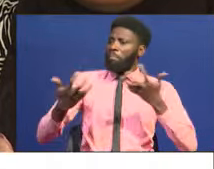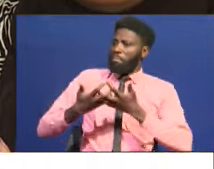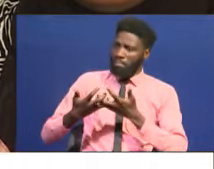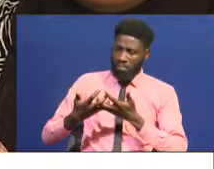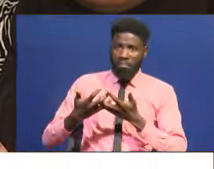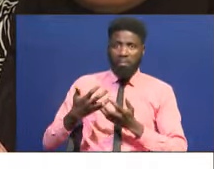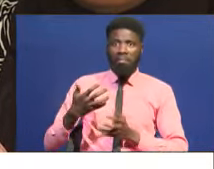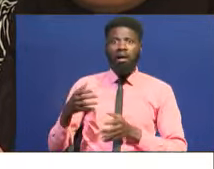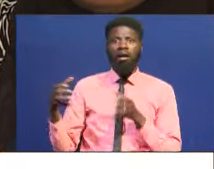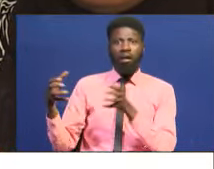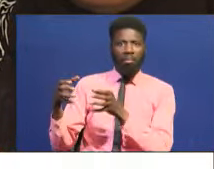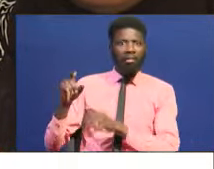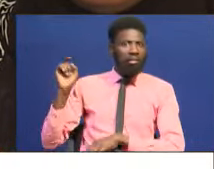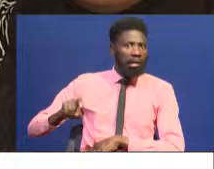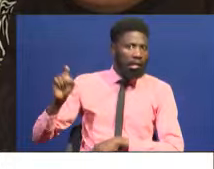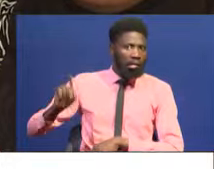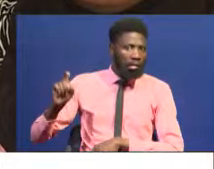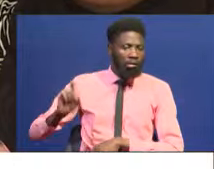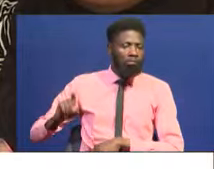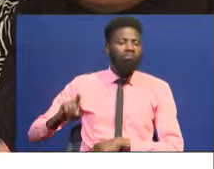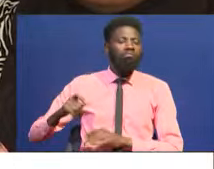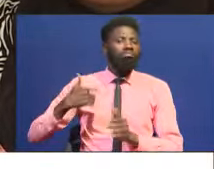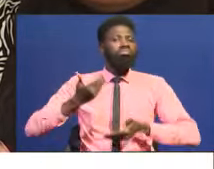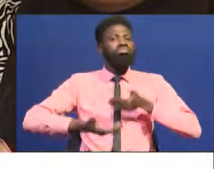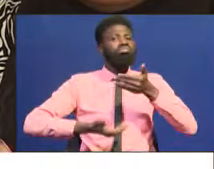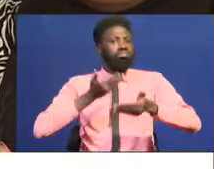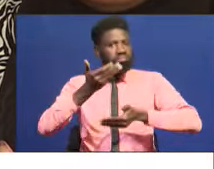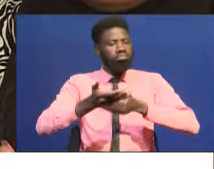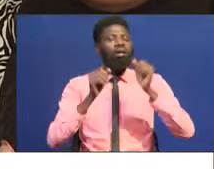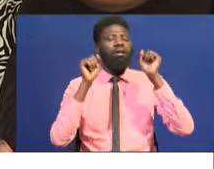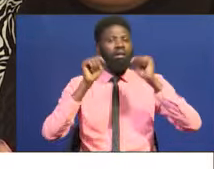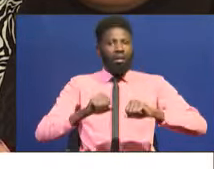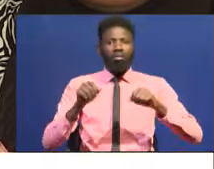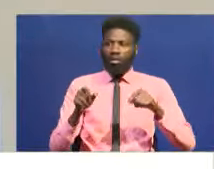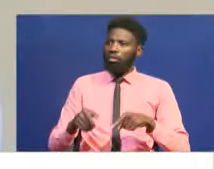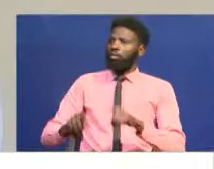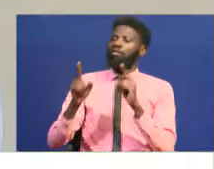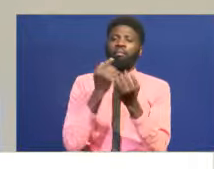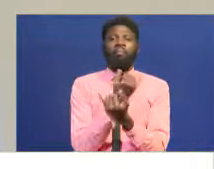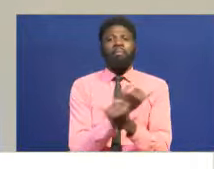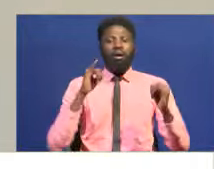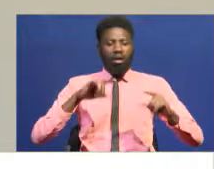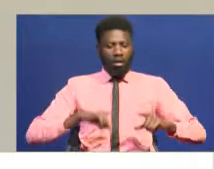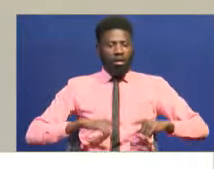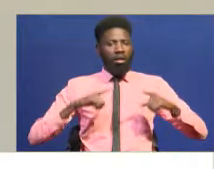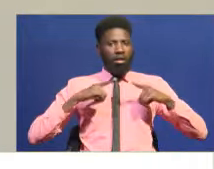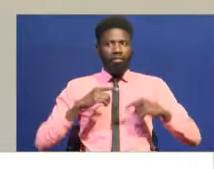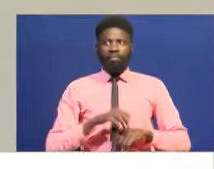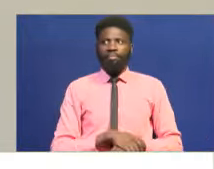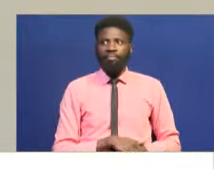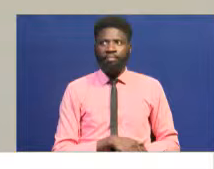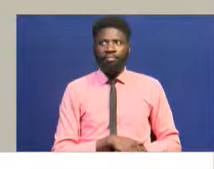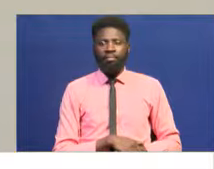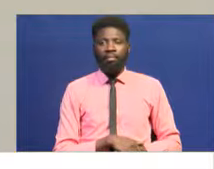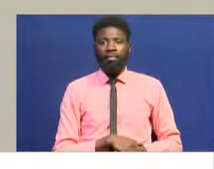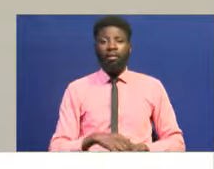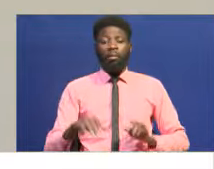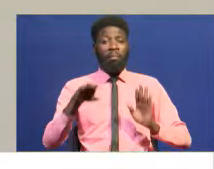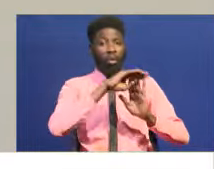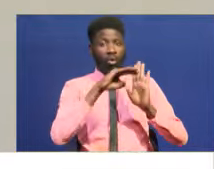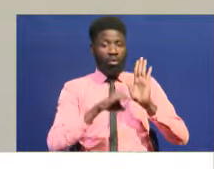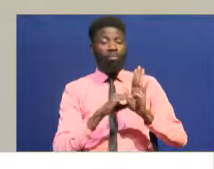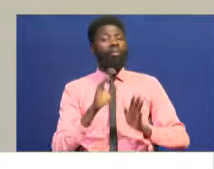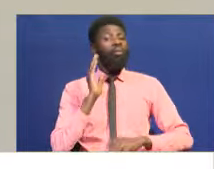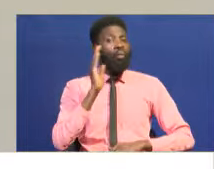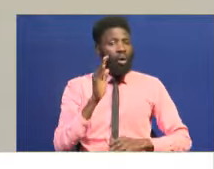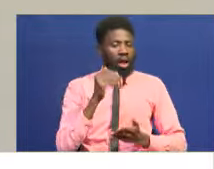wafanyikazi ili waweze kupata na kujikimu katika maisha yao. Kwa hivyo mradi huu utaweza kuangazia swala hilo,